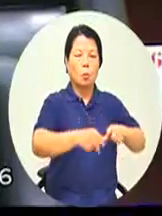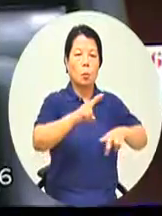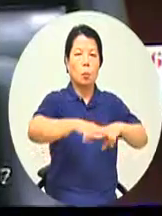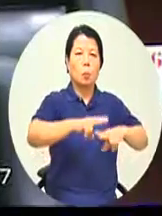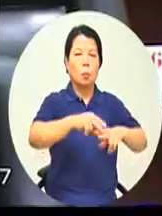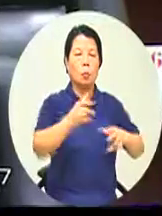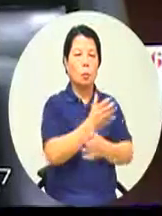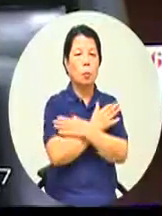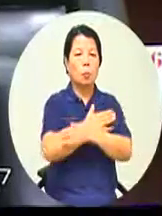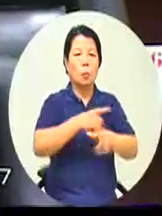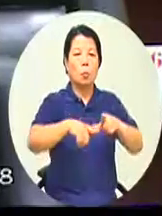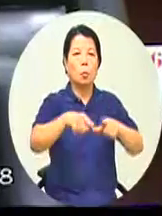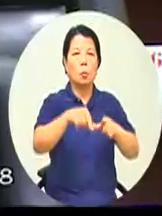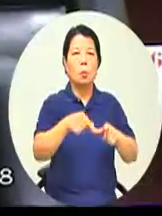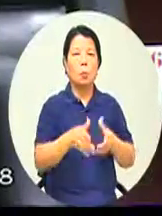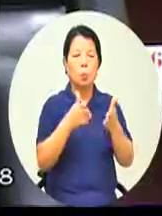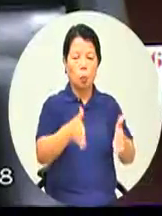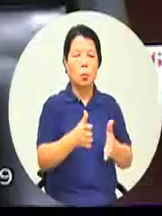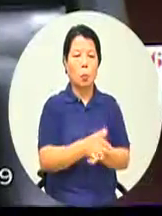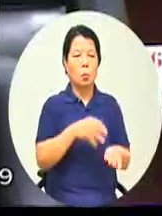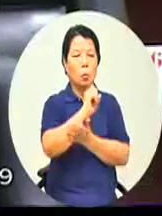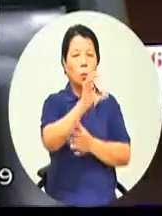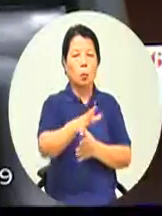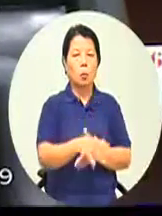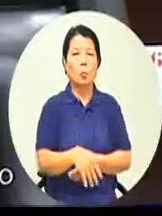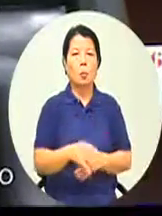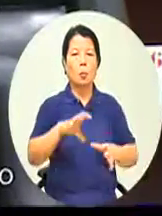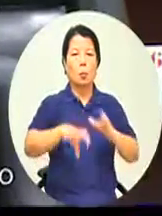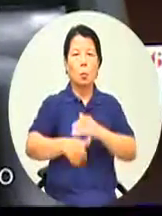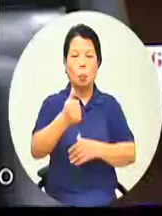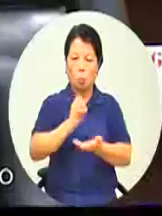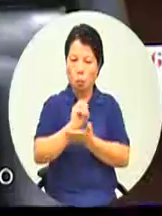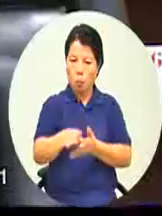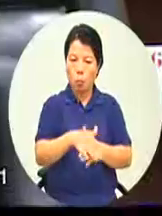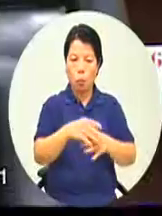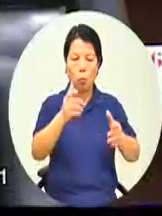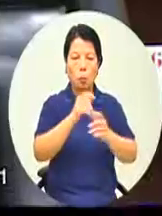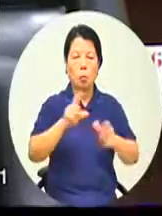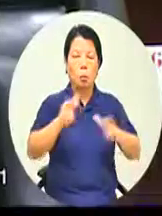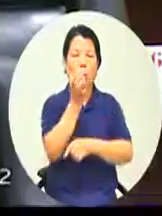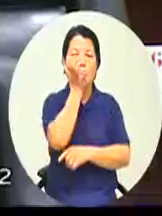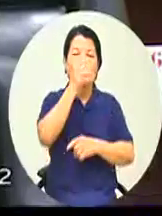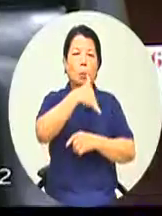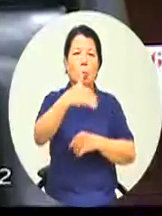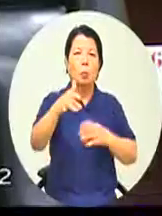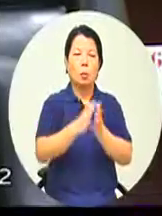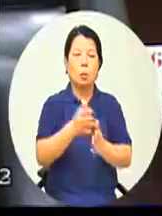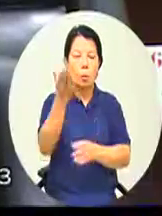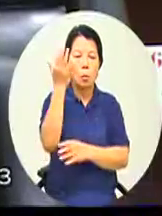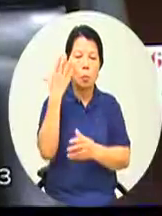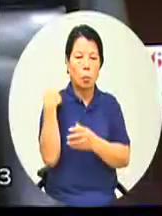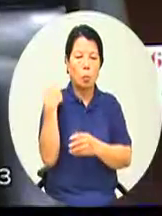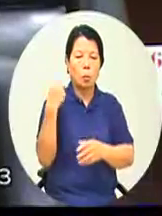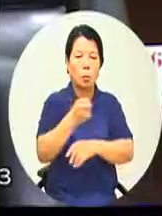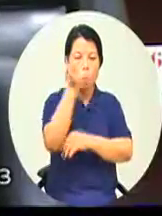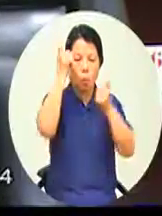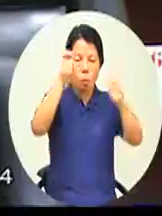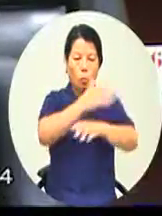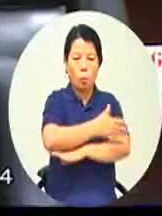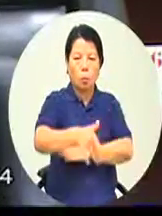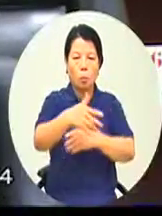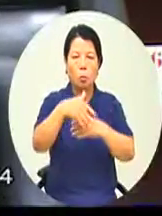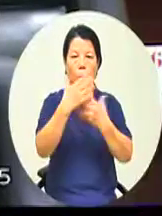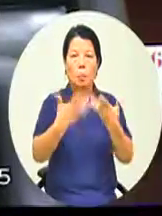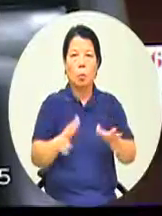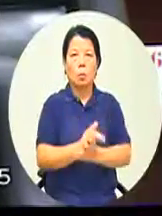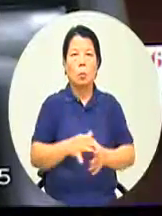部分啊，我只希望提醒局长一点，就我们大冈山尤其是原高雄县的部分有非常多老旧的校